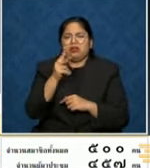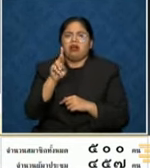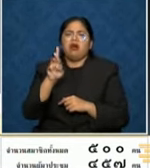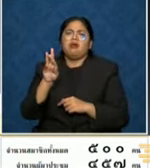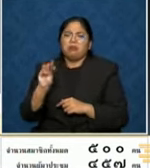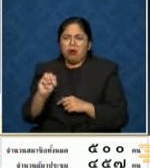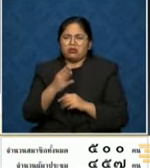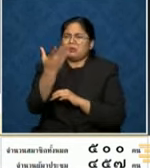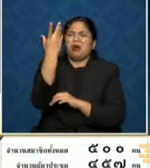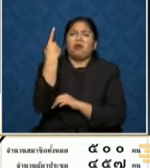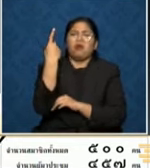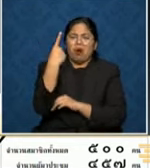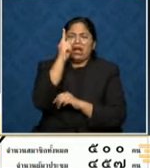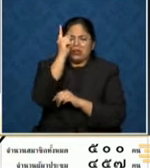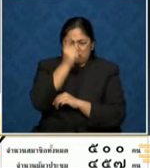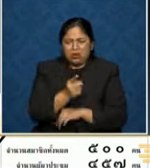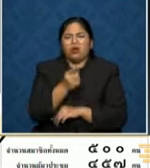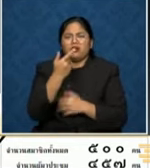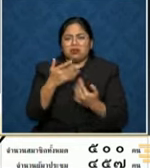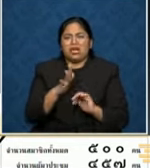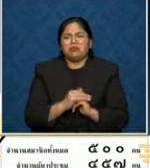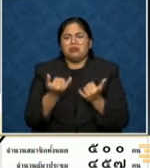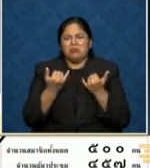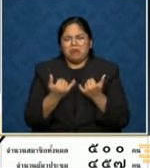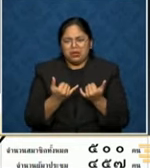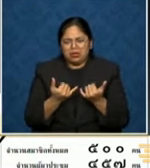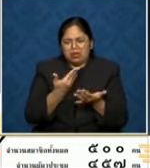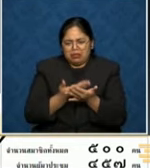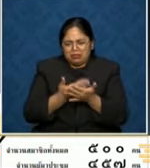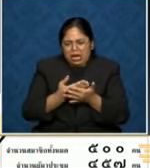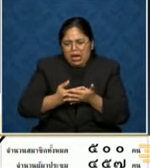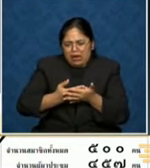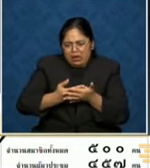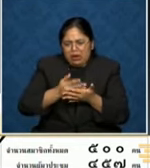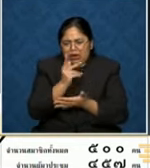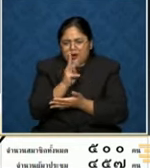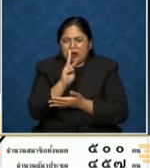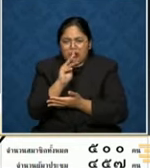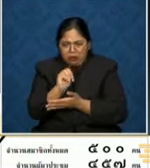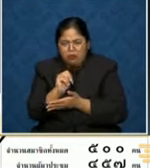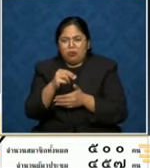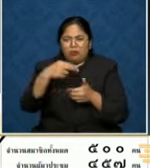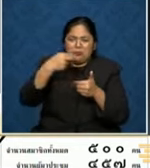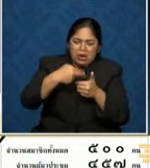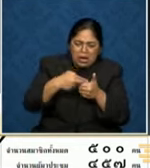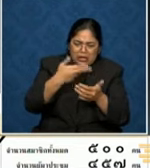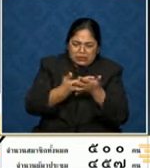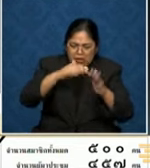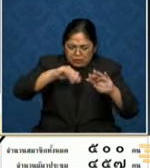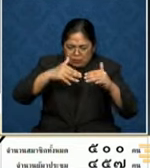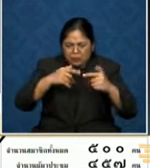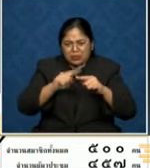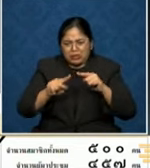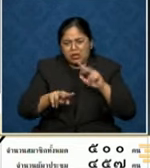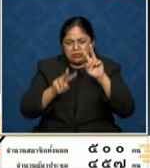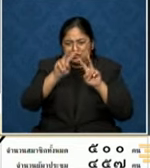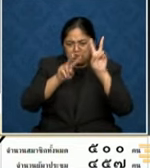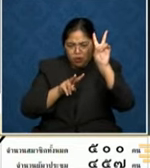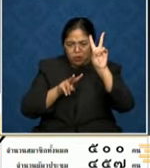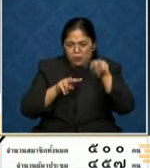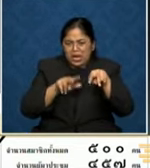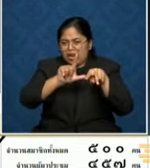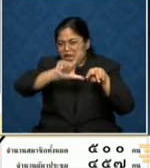ราะว่าตอนนี้กรมสรรพสามิตเองก็เก็บภาษีหลุดเป้าไปไกลค่ะ5เดือนแรกเก็บต่ำกว่าเป้าไปแล้ว 32,000 ล้านบาทนะส่วนนึ